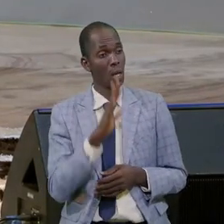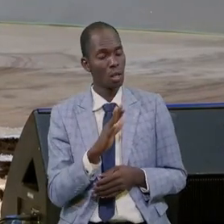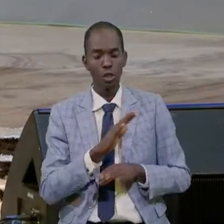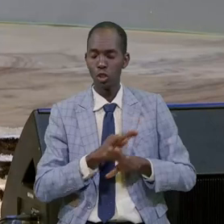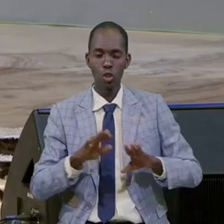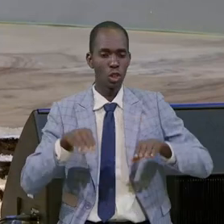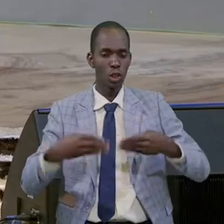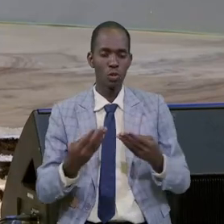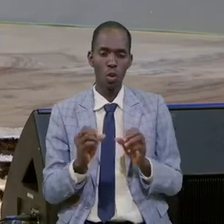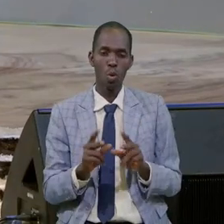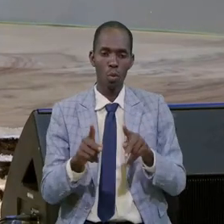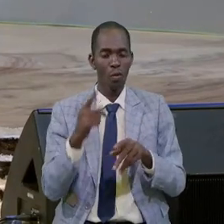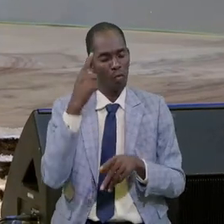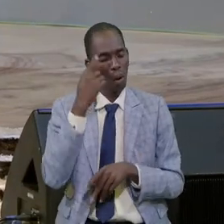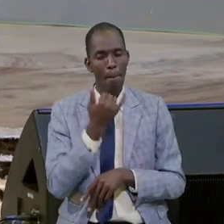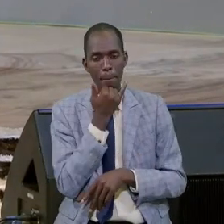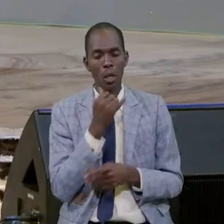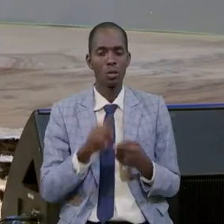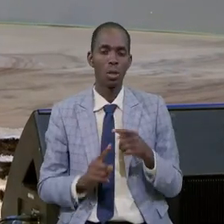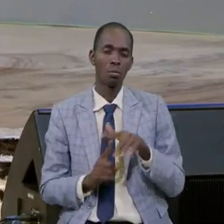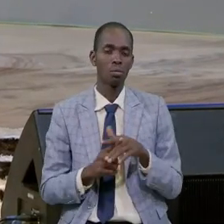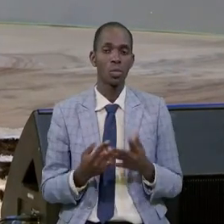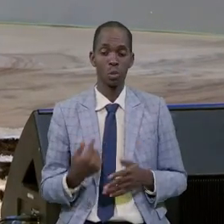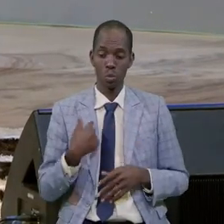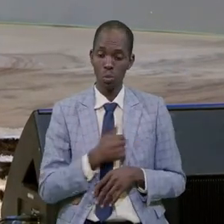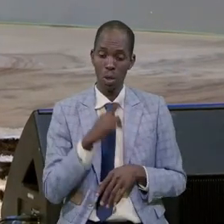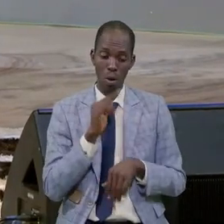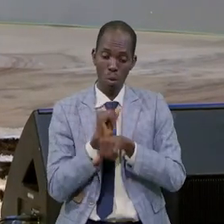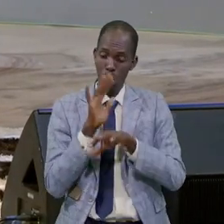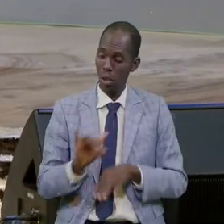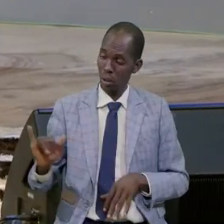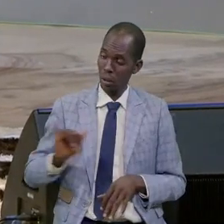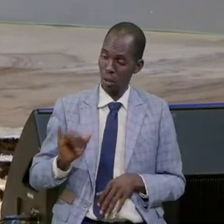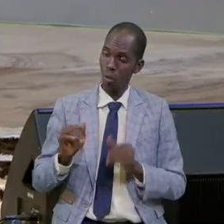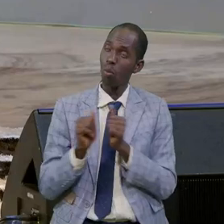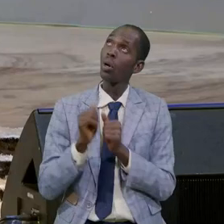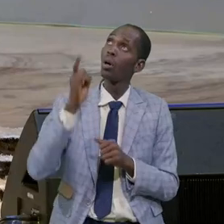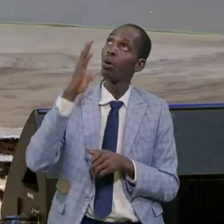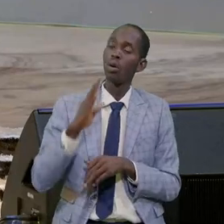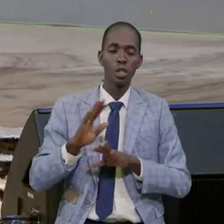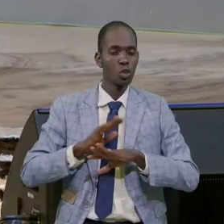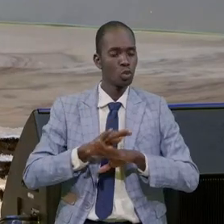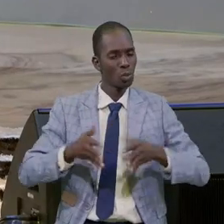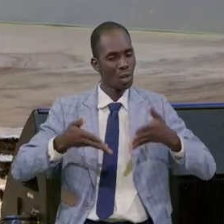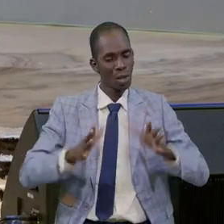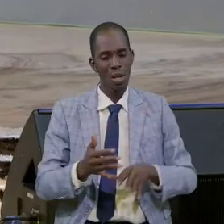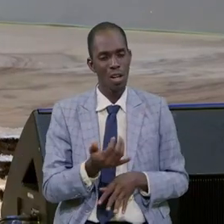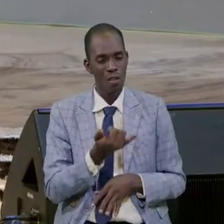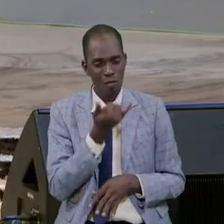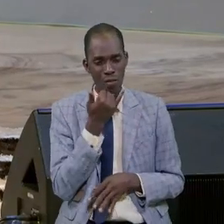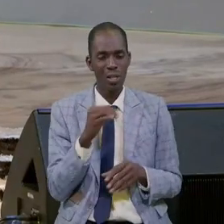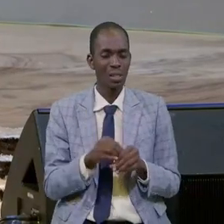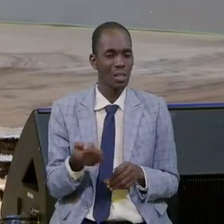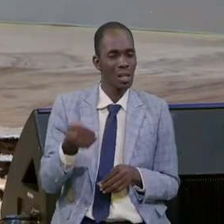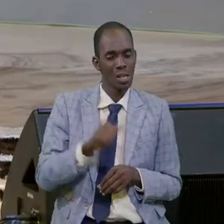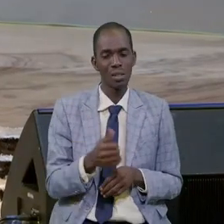Nous ne donnons aucun sujet de scandale. Nous sommes ministres, nous sommes ouvriers avec Dieu. Nous ne donnons